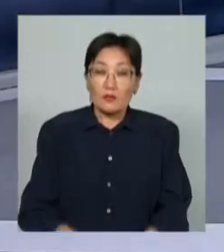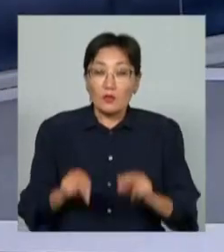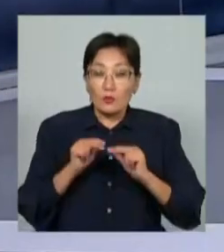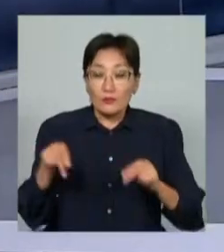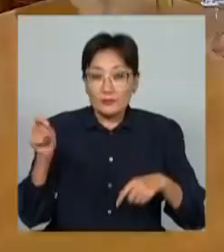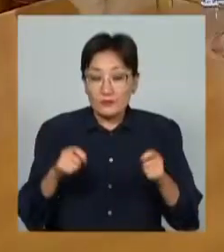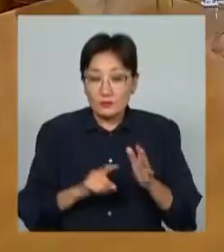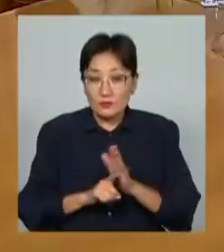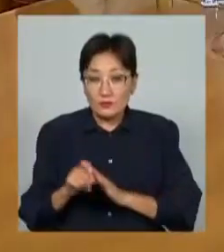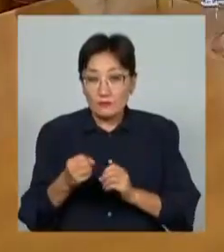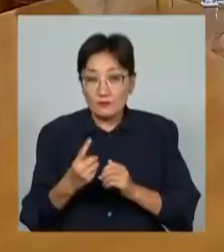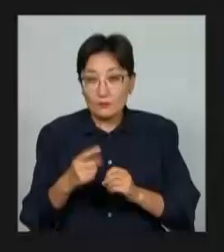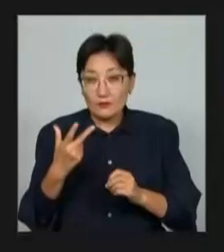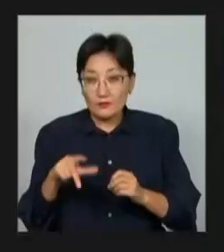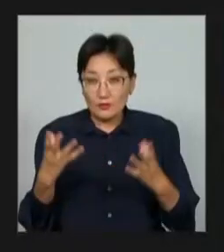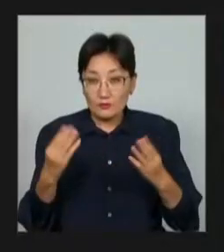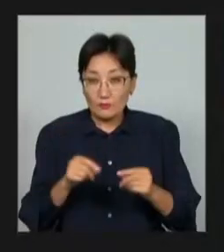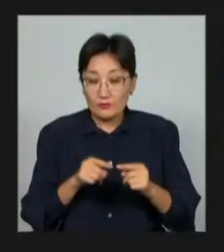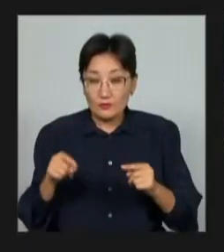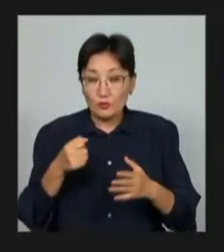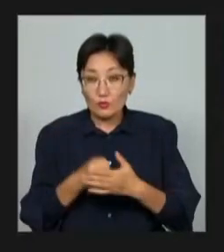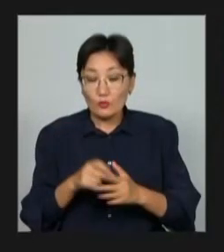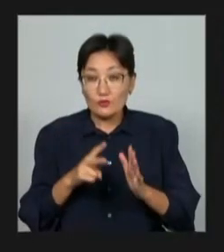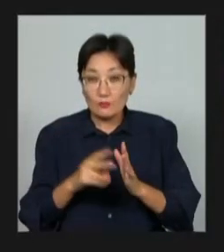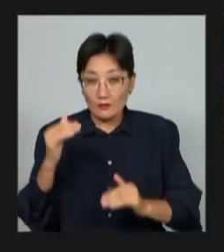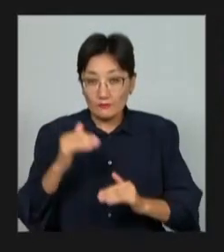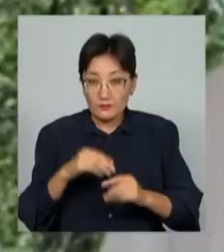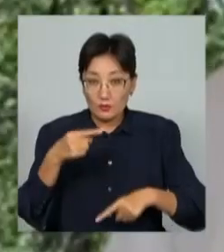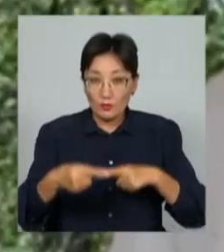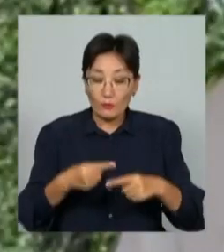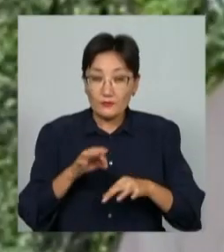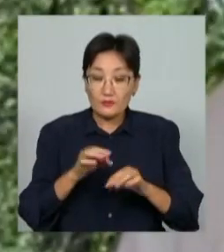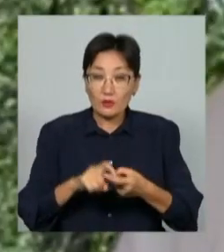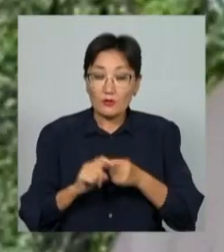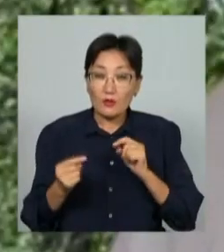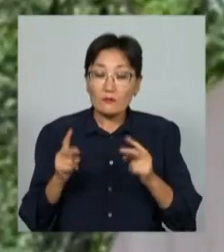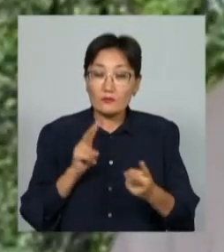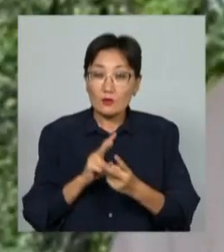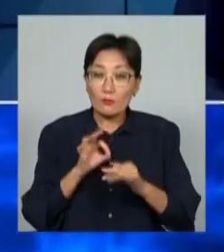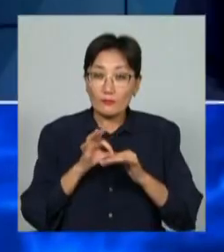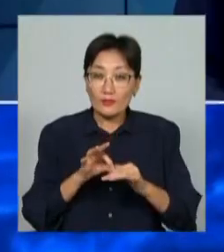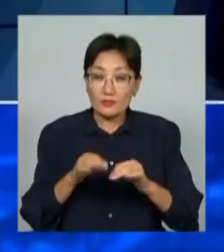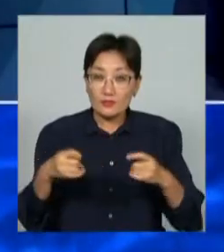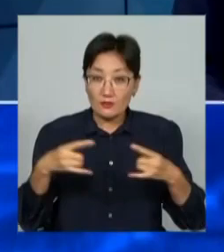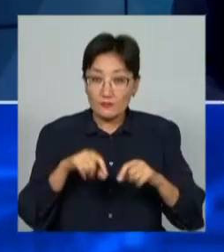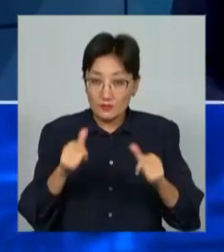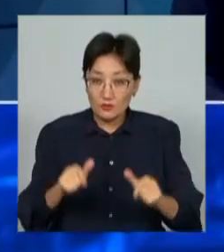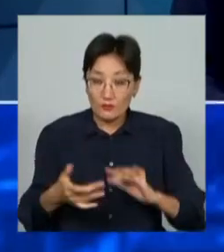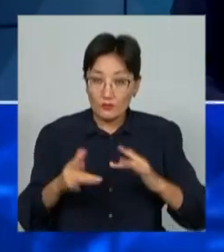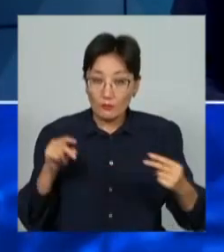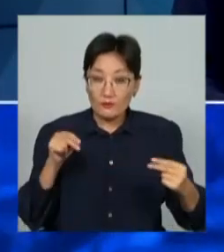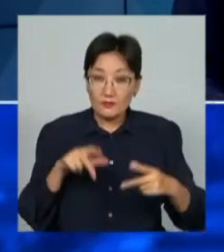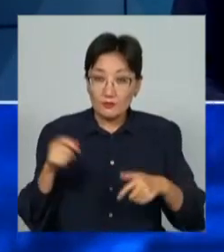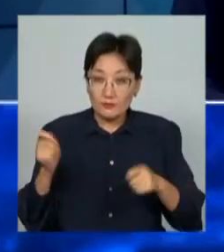Образовательный форум стартовал в 11:30 дня и продлился до 7 вечера. По традиции, из-за пандемии встреча проходила в телевизионном формате.